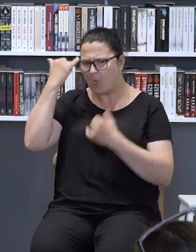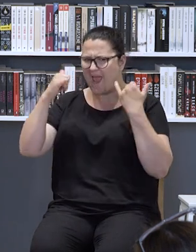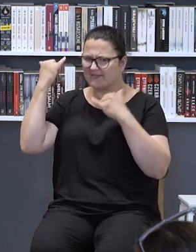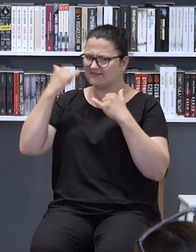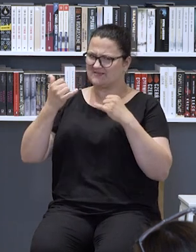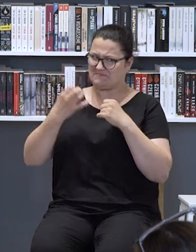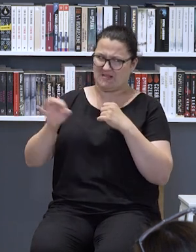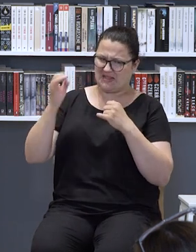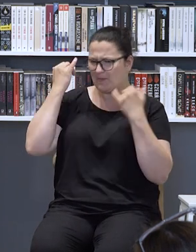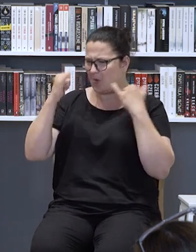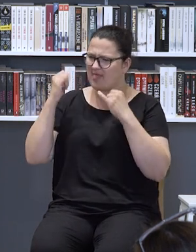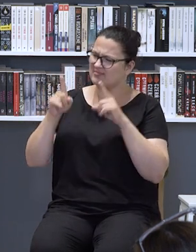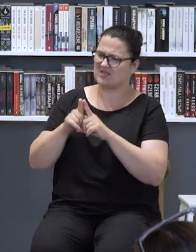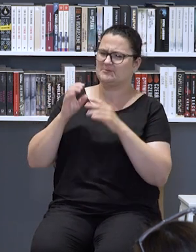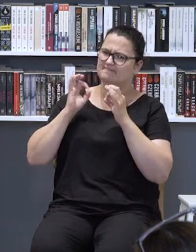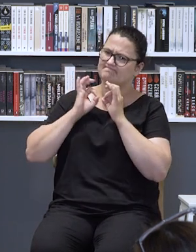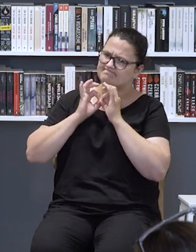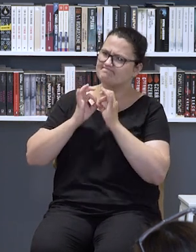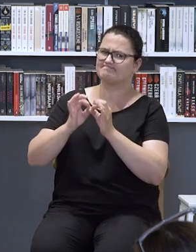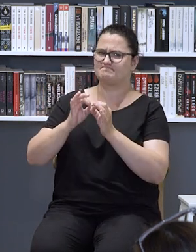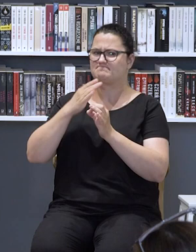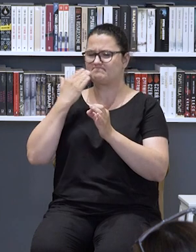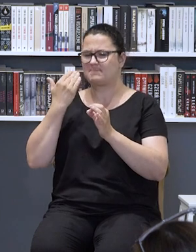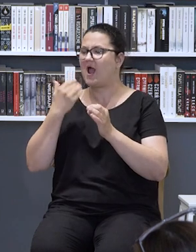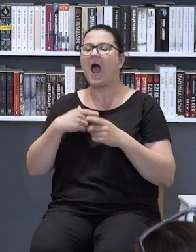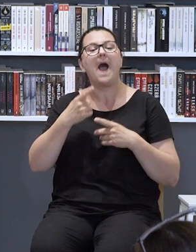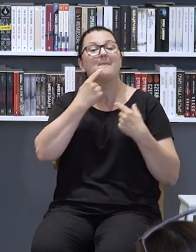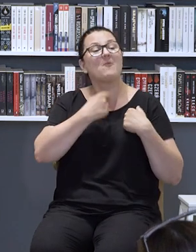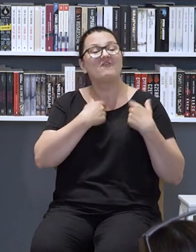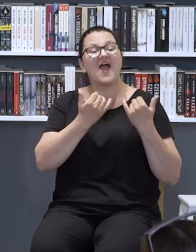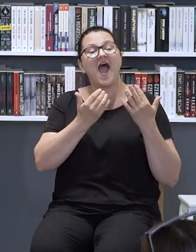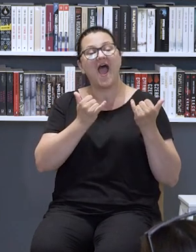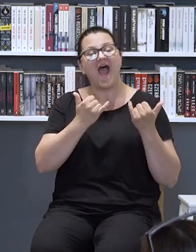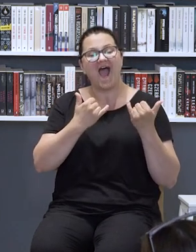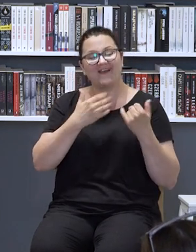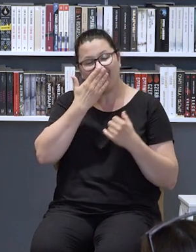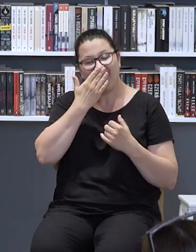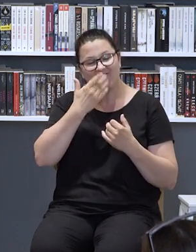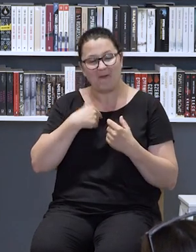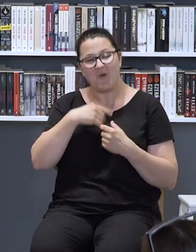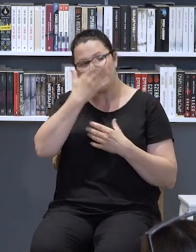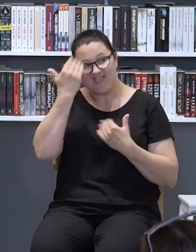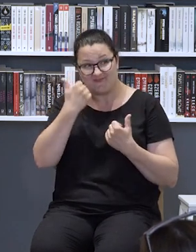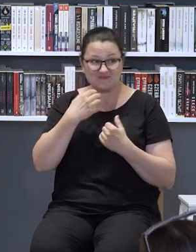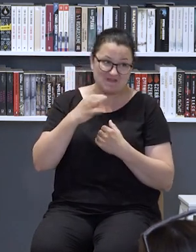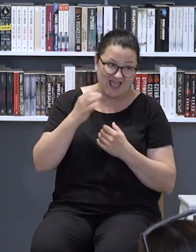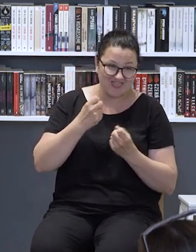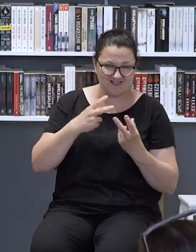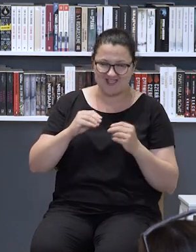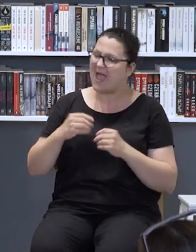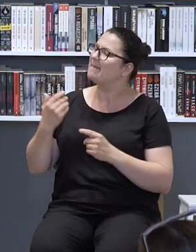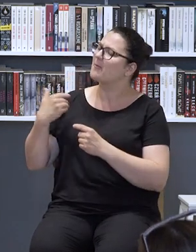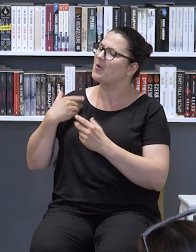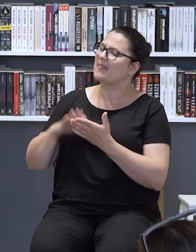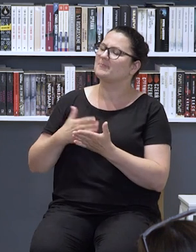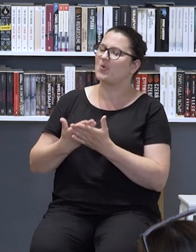i niekonsekwencja. Powiedz jakie? Powiedz, że z premedytacją. Powiedz jakie, bo nie wiem, czy z premedytacją. Bo kiedy przychodzi